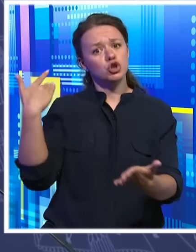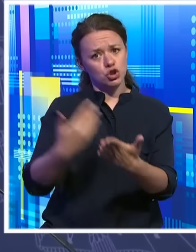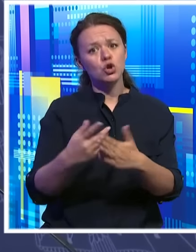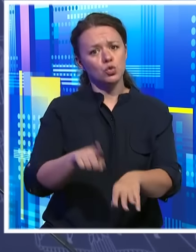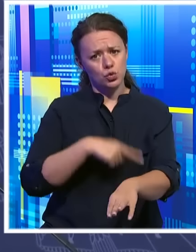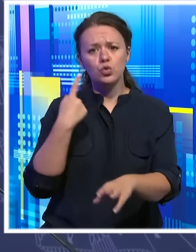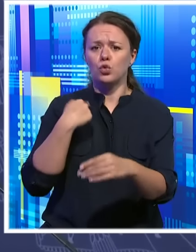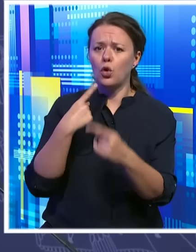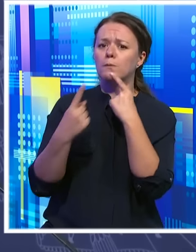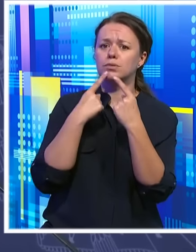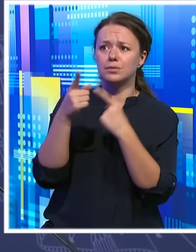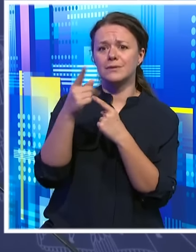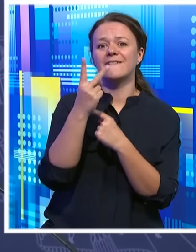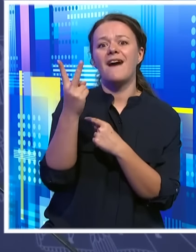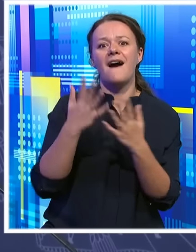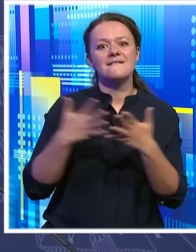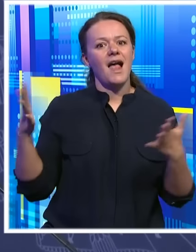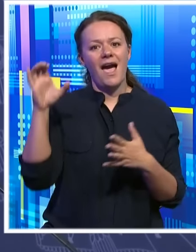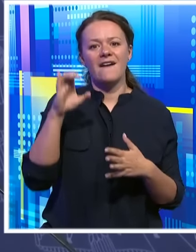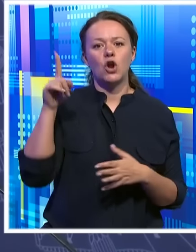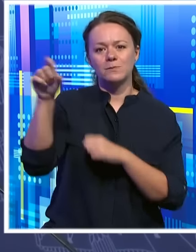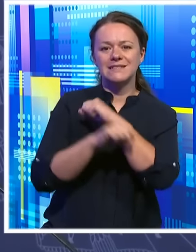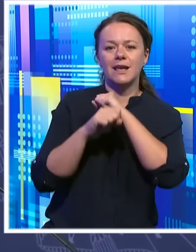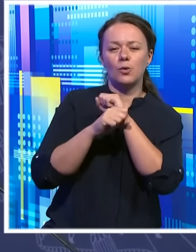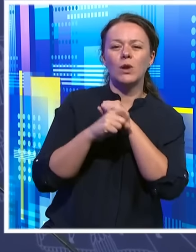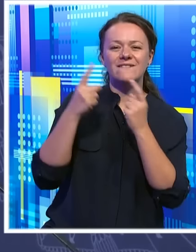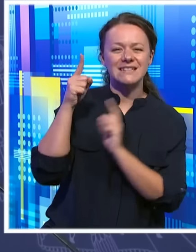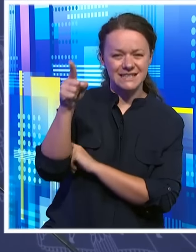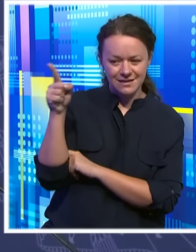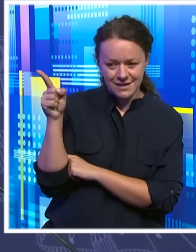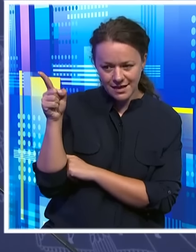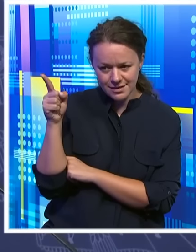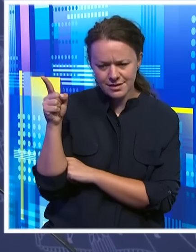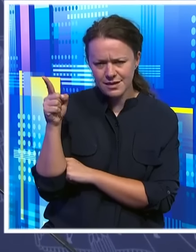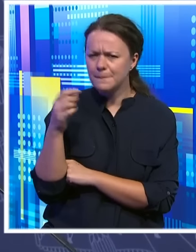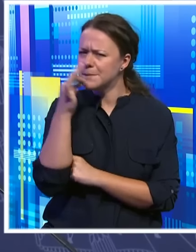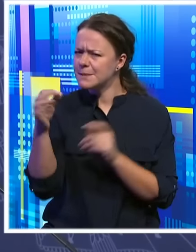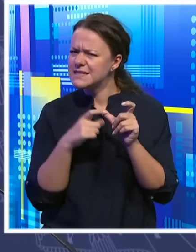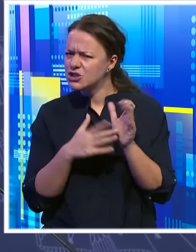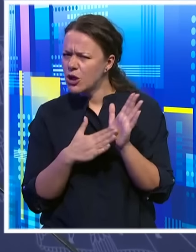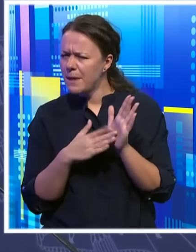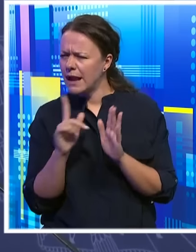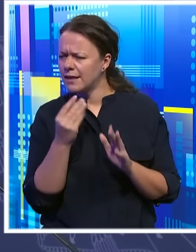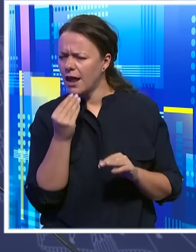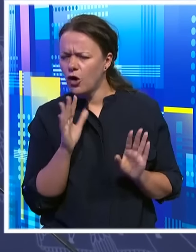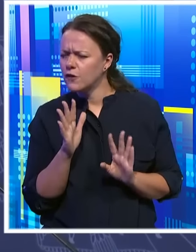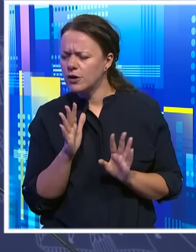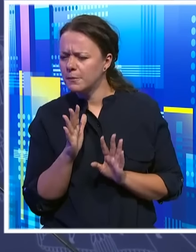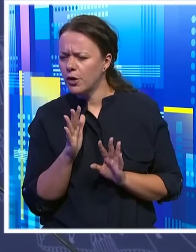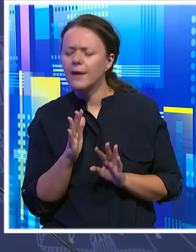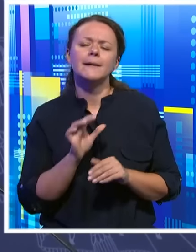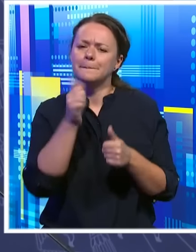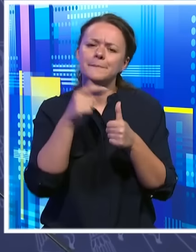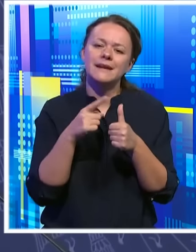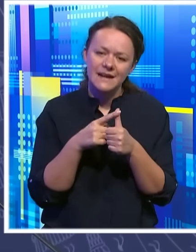dva velika evropska univerziteta i još, Siniša, da ne govorimo o... Ok, prvo će doći